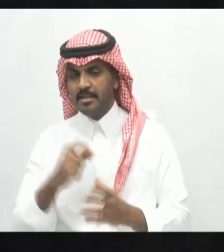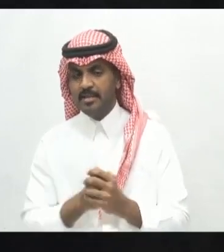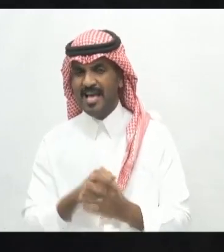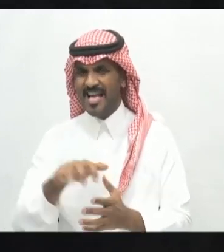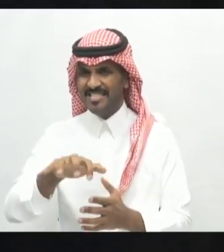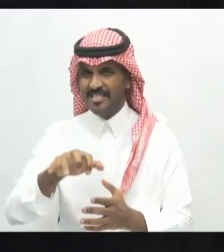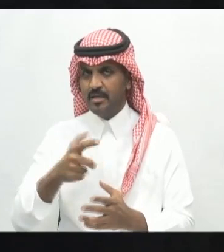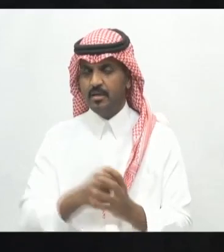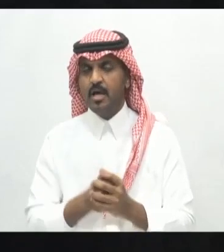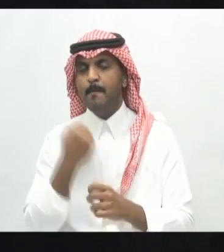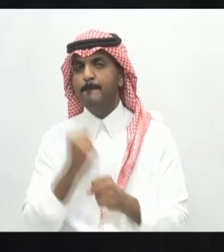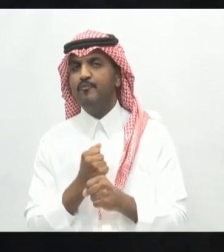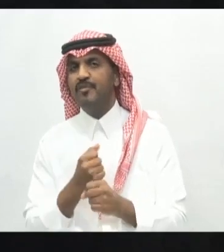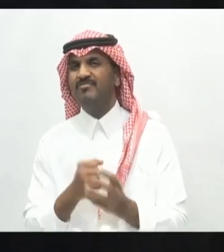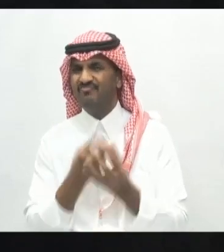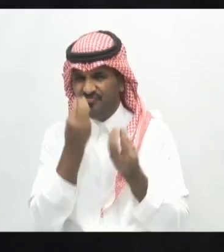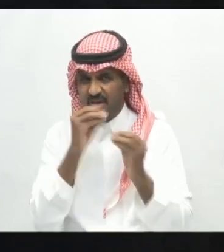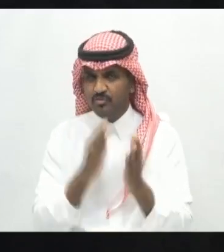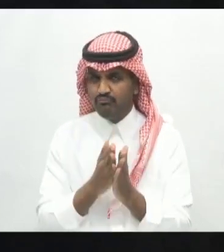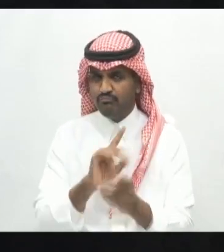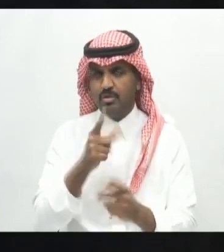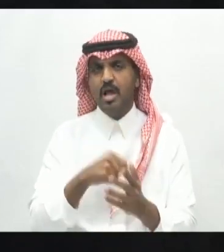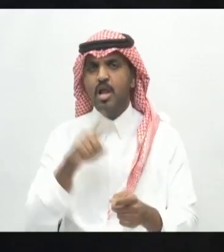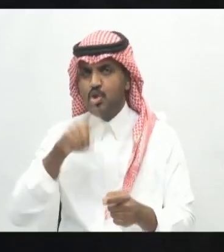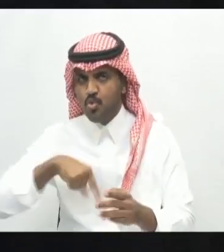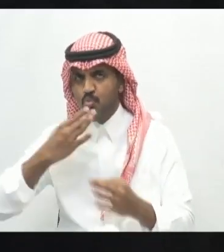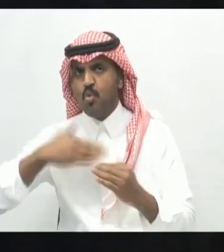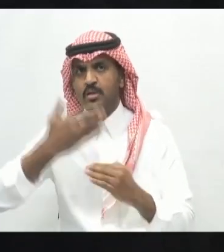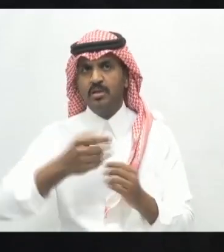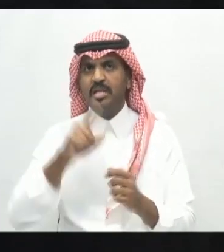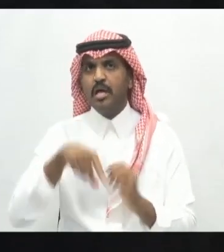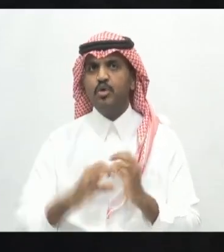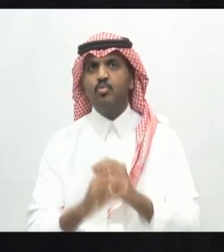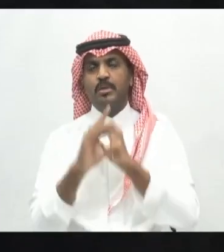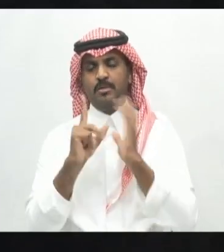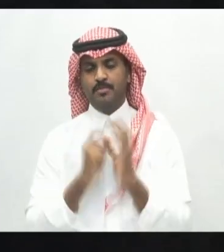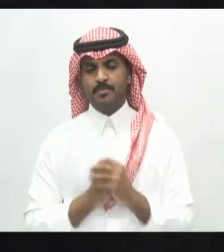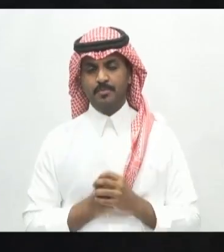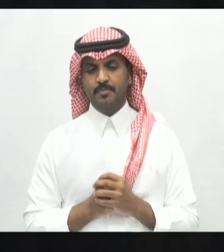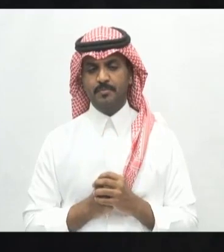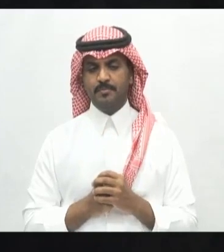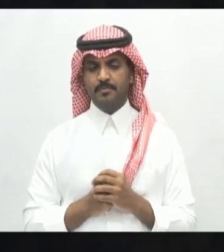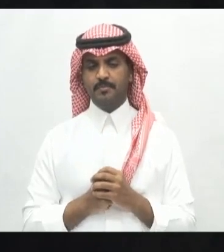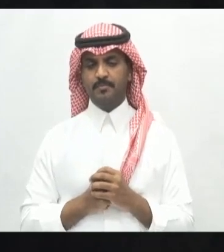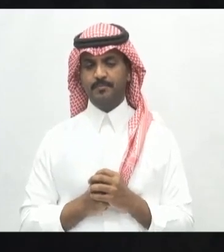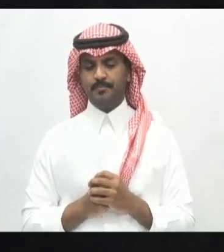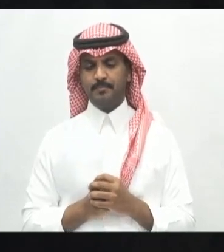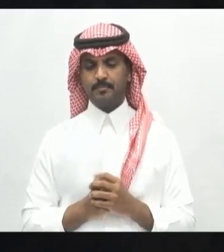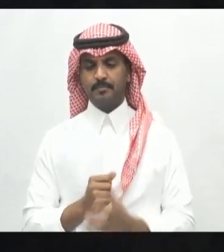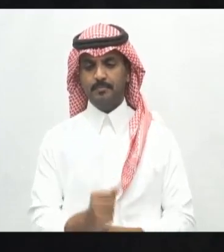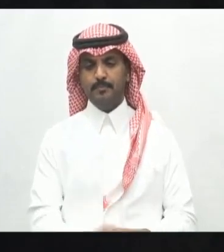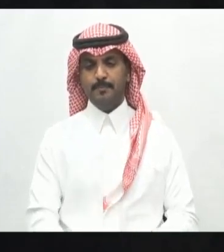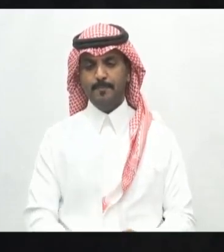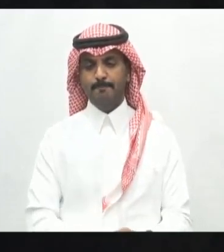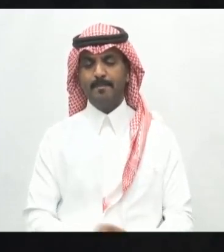الزنا منهي عنه ومحرم اليوم وغدا الى قيام الساعه اذا فهذا دل